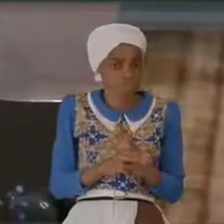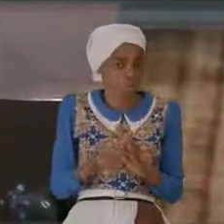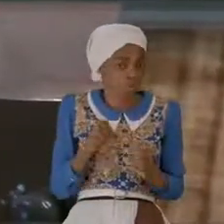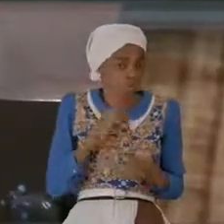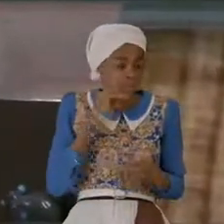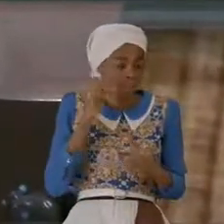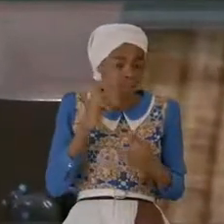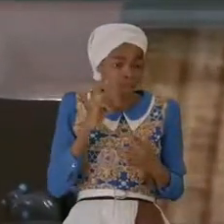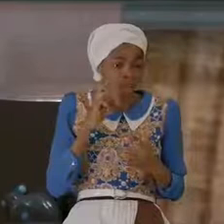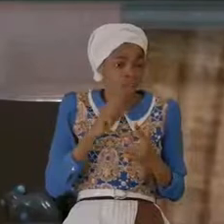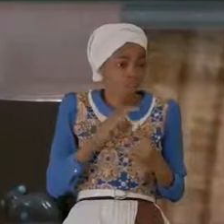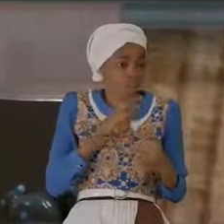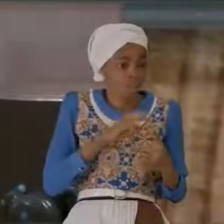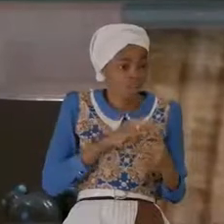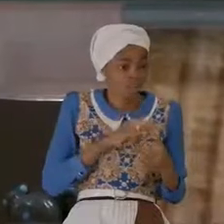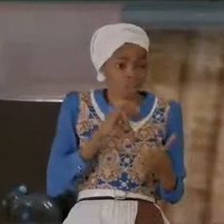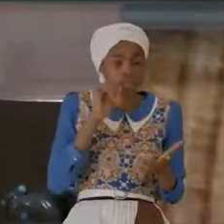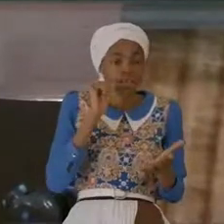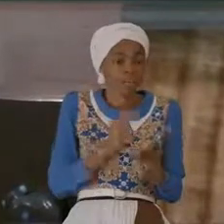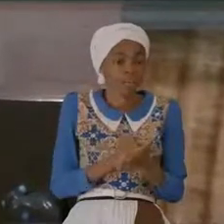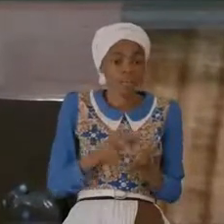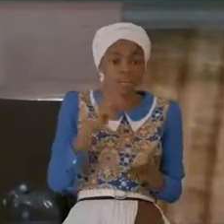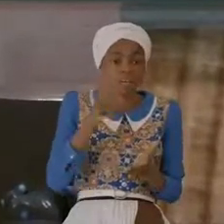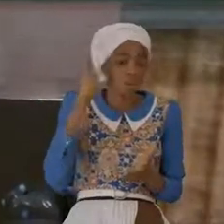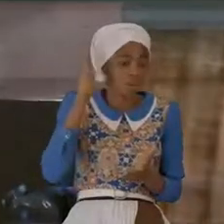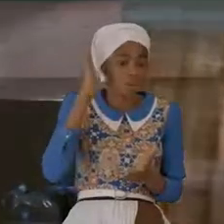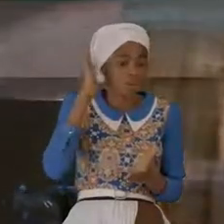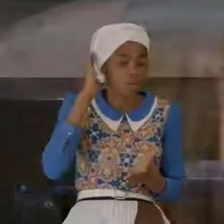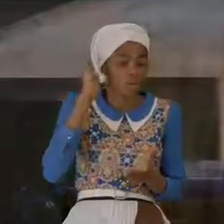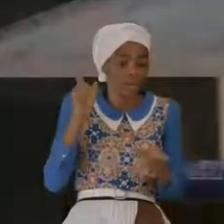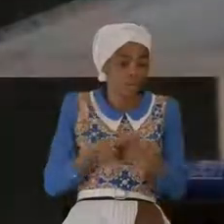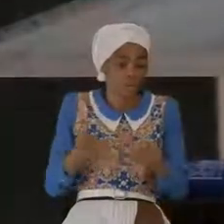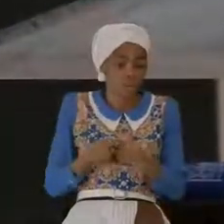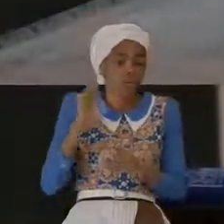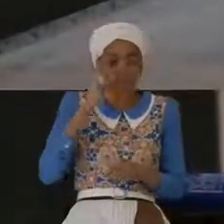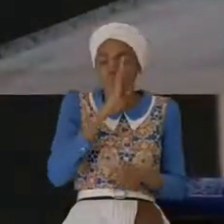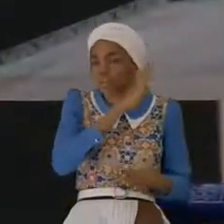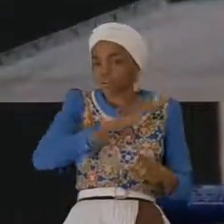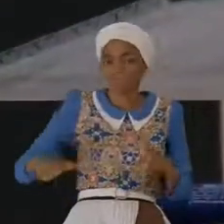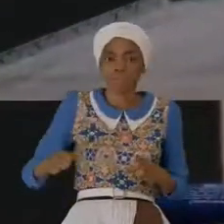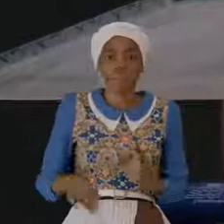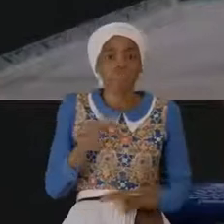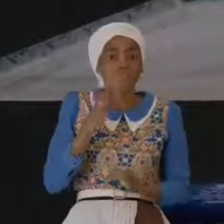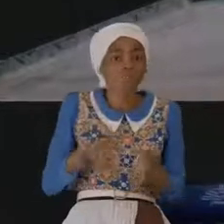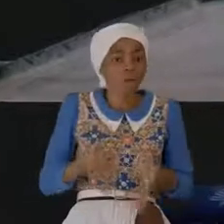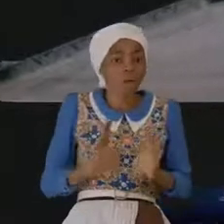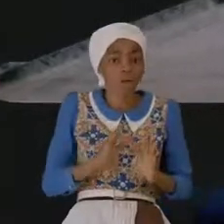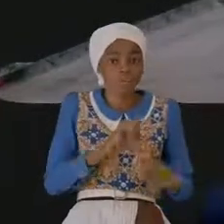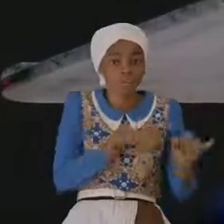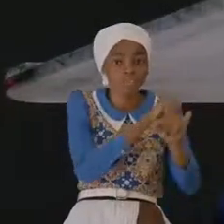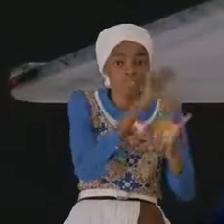autrement, tu seras aussi retranché. Si tu permets aux séducteurs,